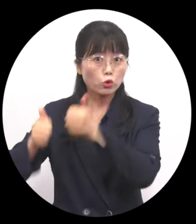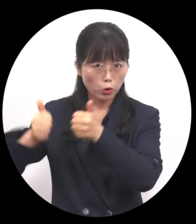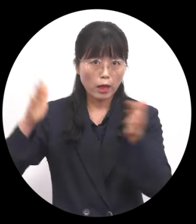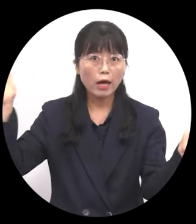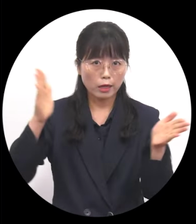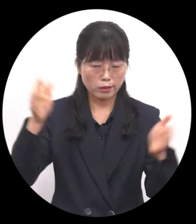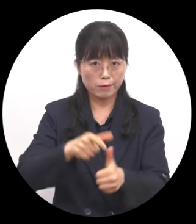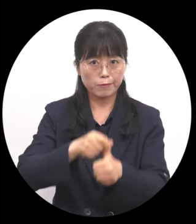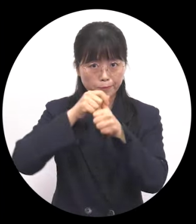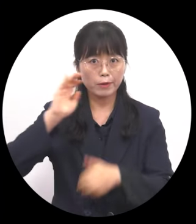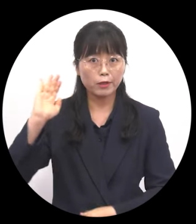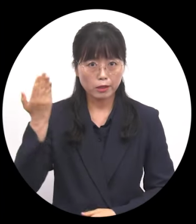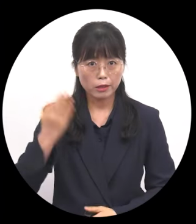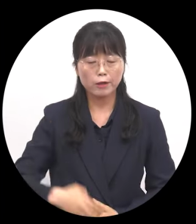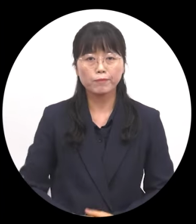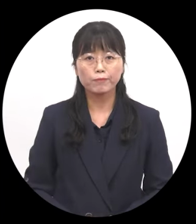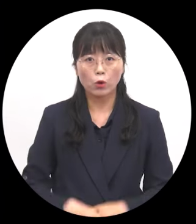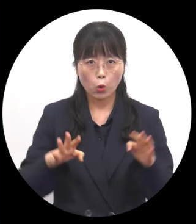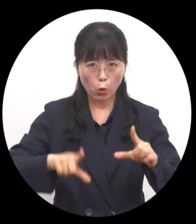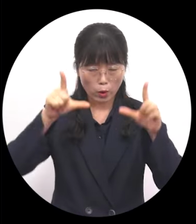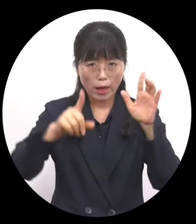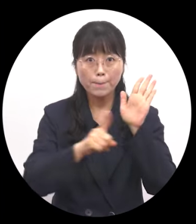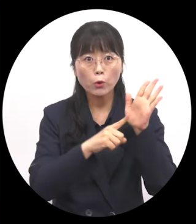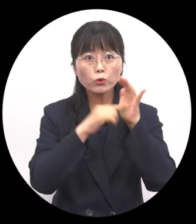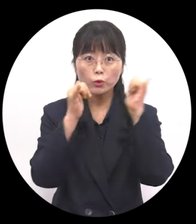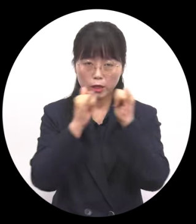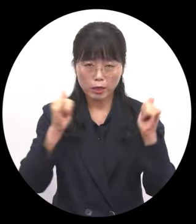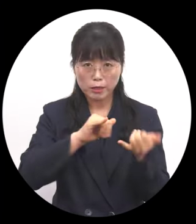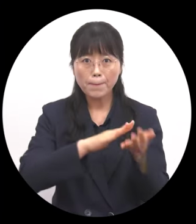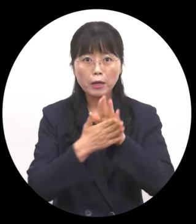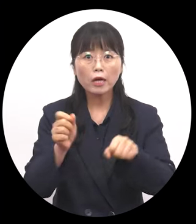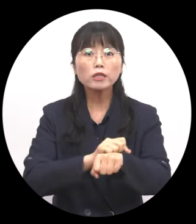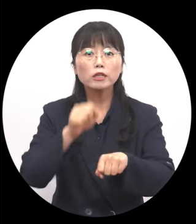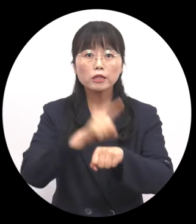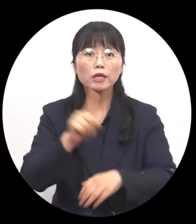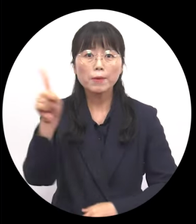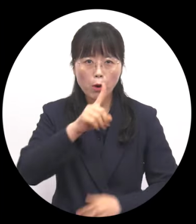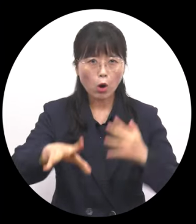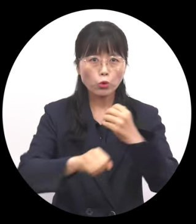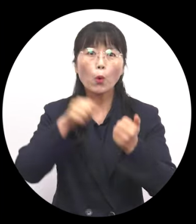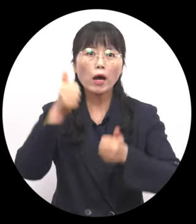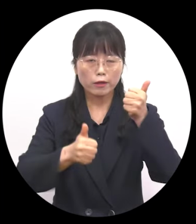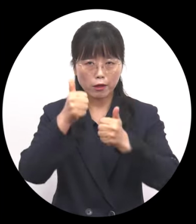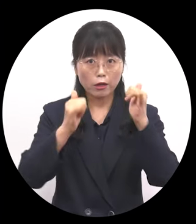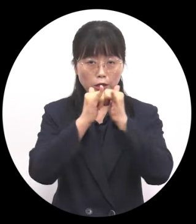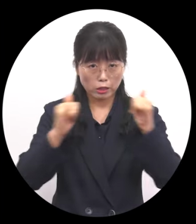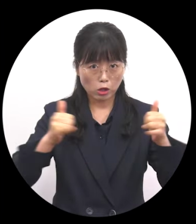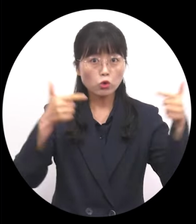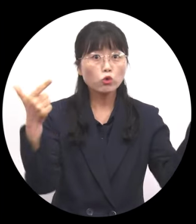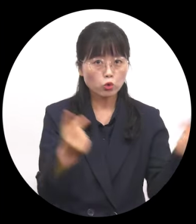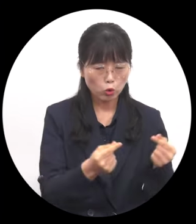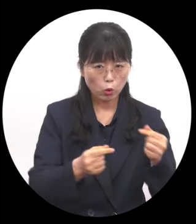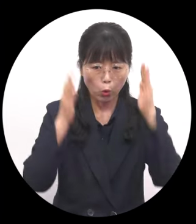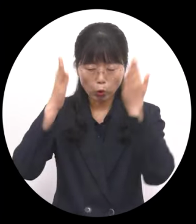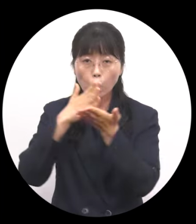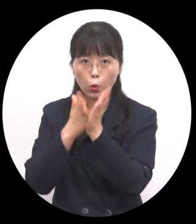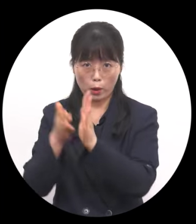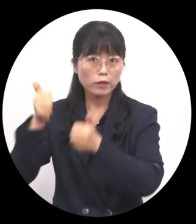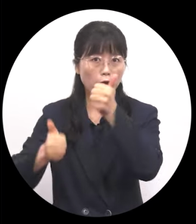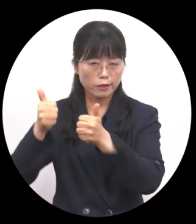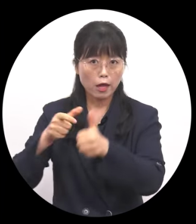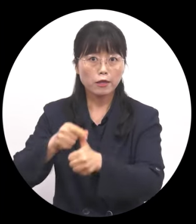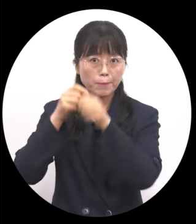학생들을 선발하는데요. 올해 모집 인원 변화의 특징은 종합전형의 인원은 줄고